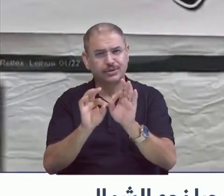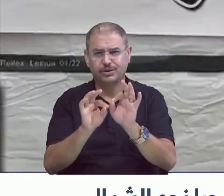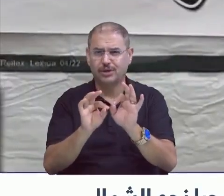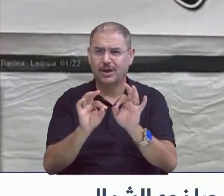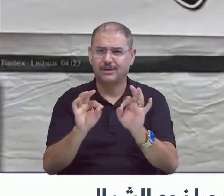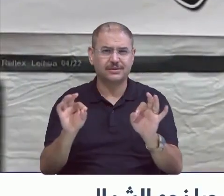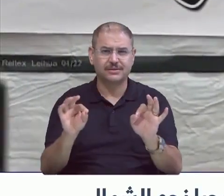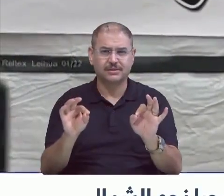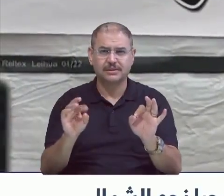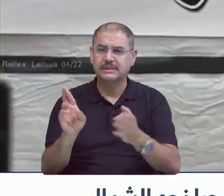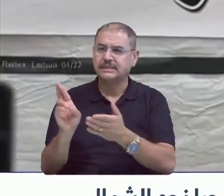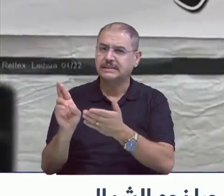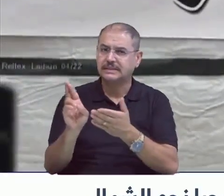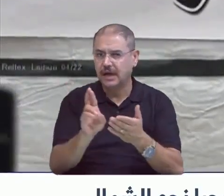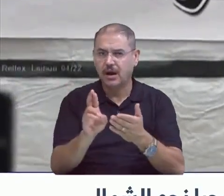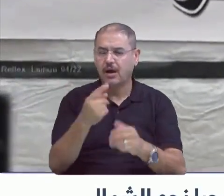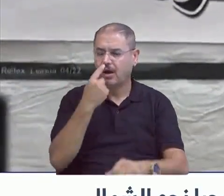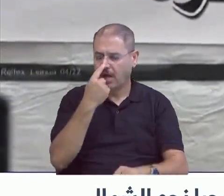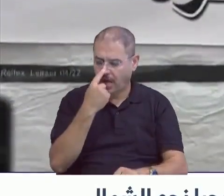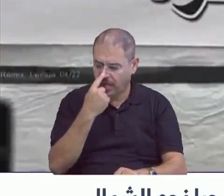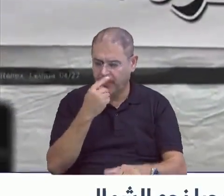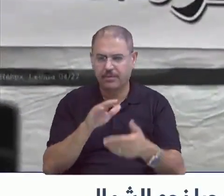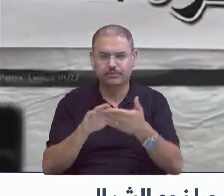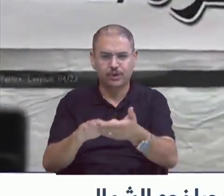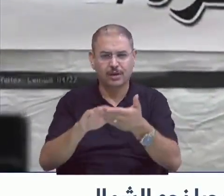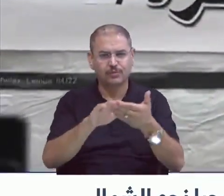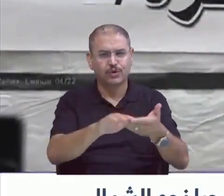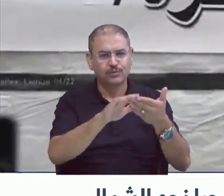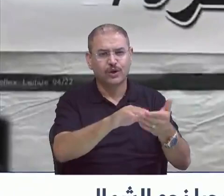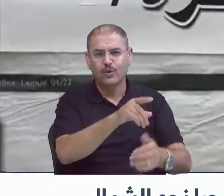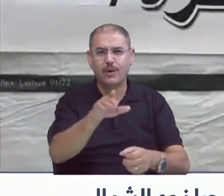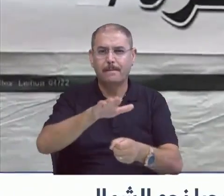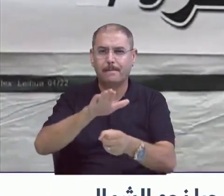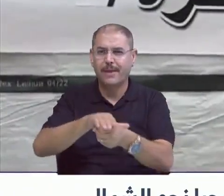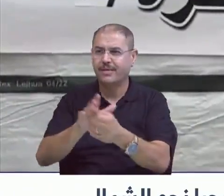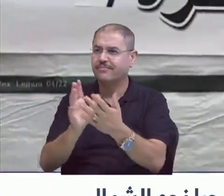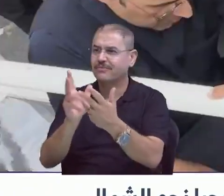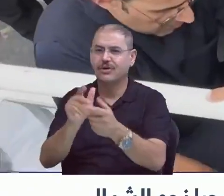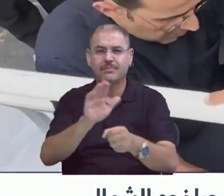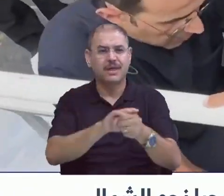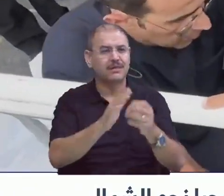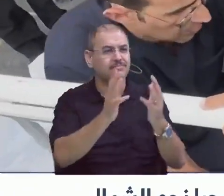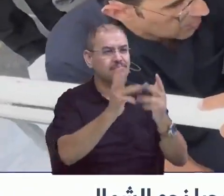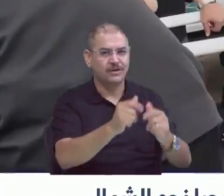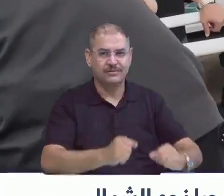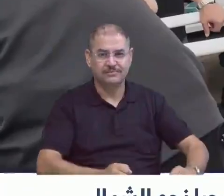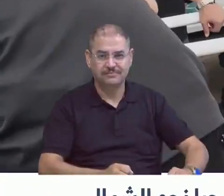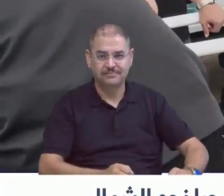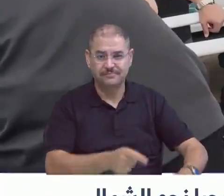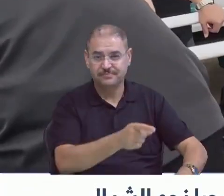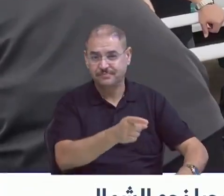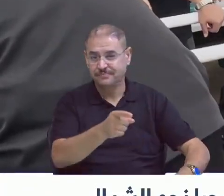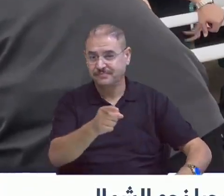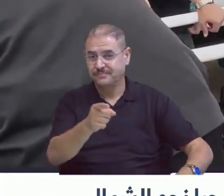ليتم زيارتهم وتقديم الخدمة الطبية لهم في أماكن سكنهم كمرحلة ثالثة. بدوره قال أخصائي